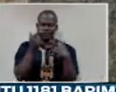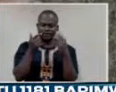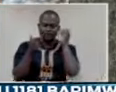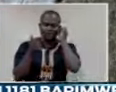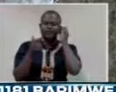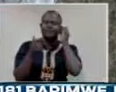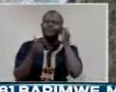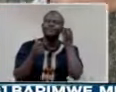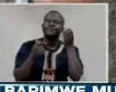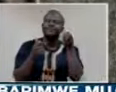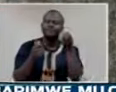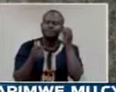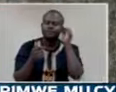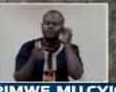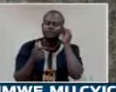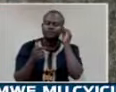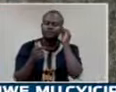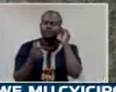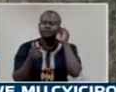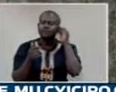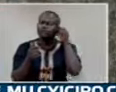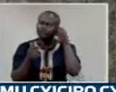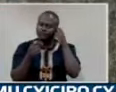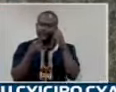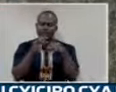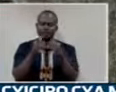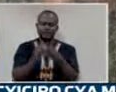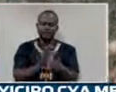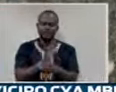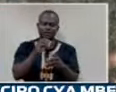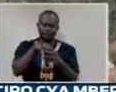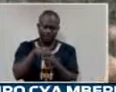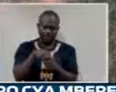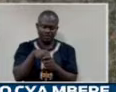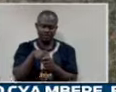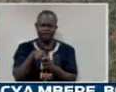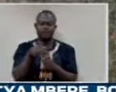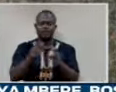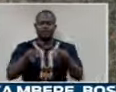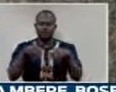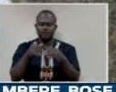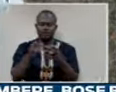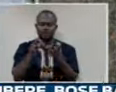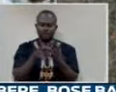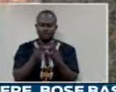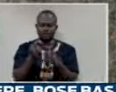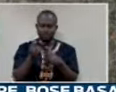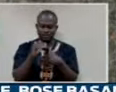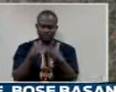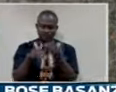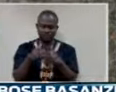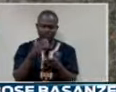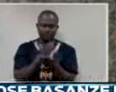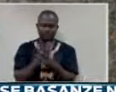ibitaramo nanone bindi, hari ibindi dusanzwe turirimbamo, hari nk'amakontrakti y'amakwe. Ibyo byose ni ibintu byose